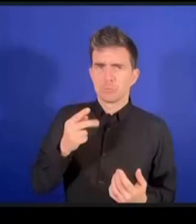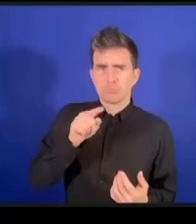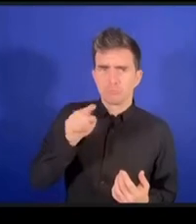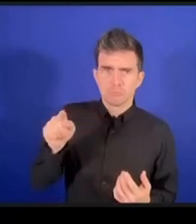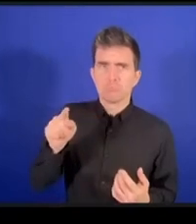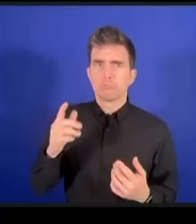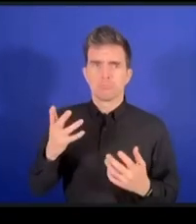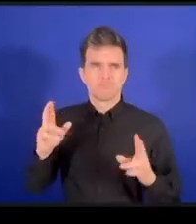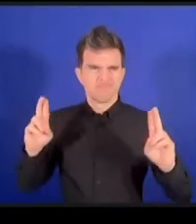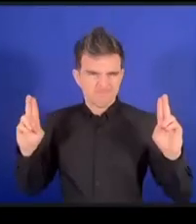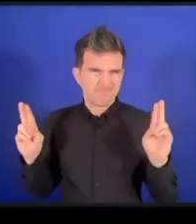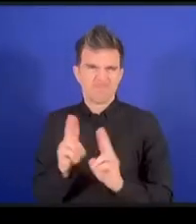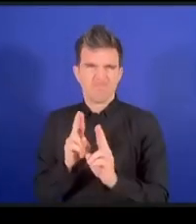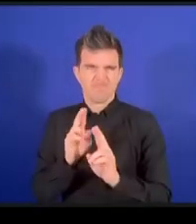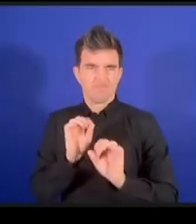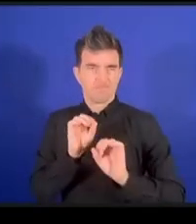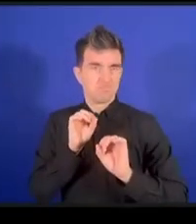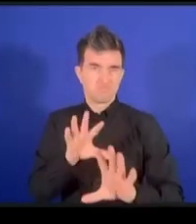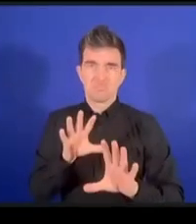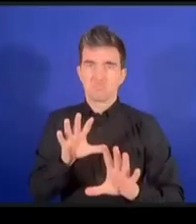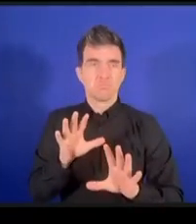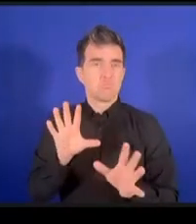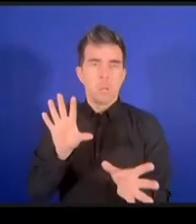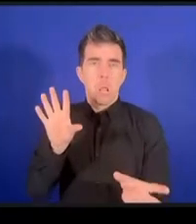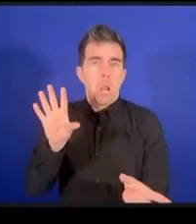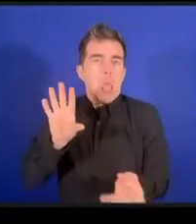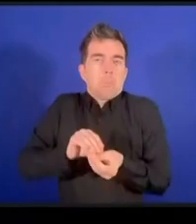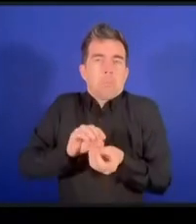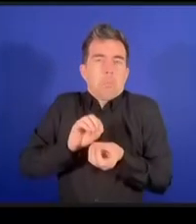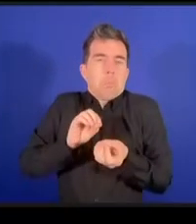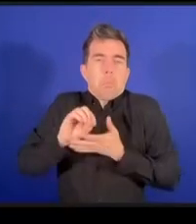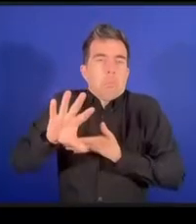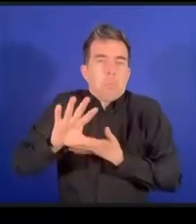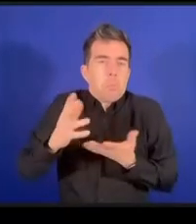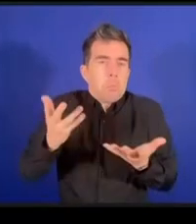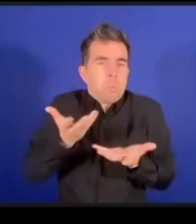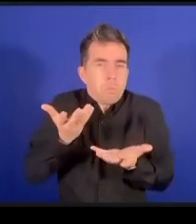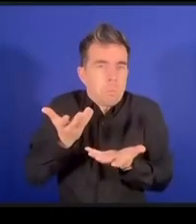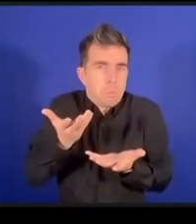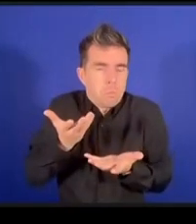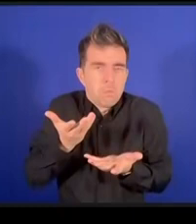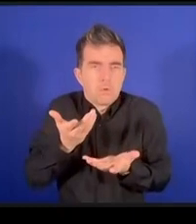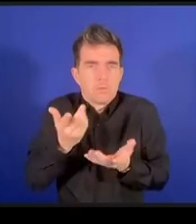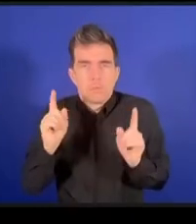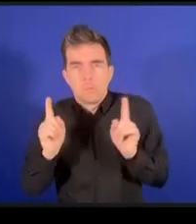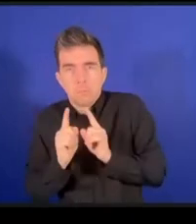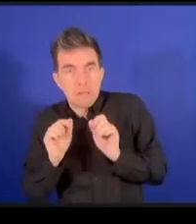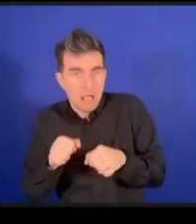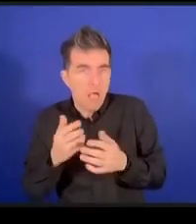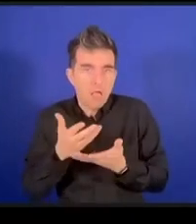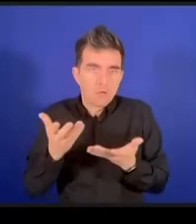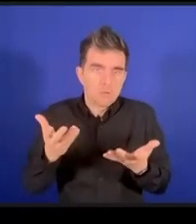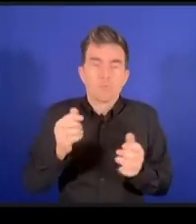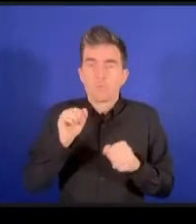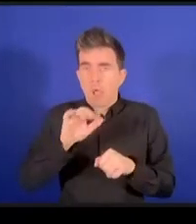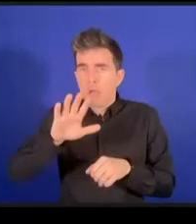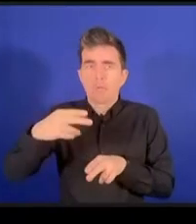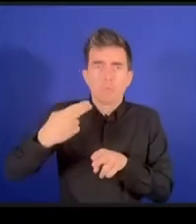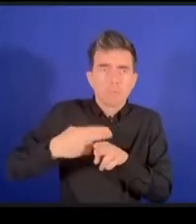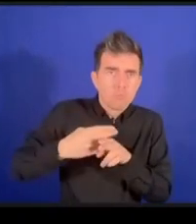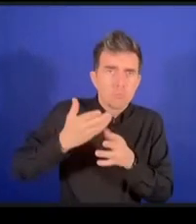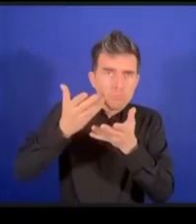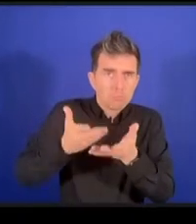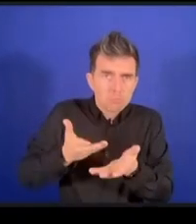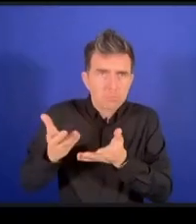резюме в стиле Твитера Только не забудьте представиться Спасибо Маркус при